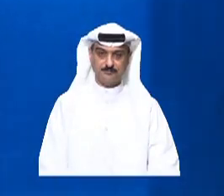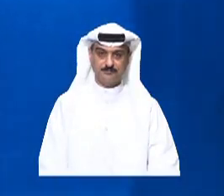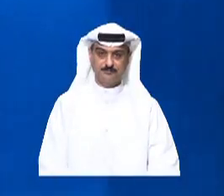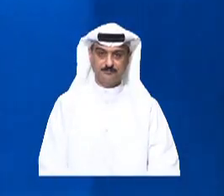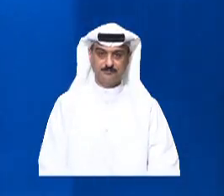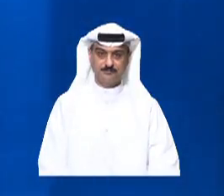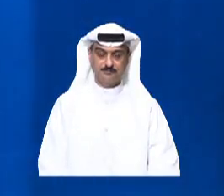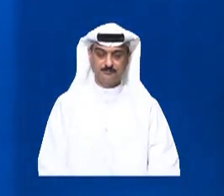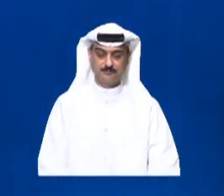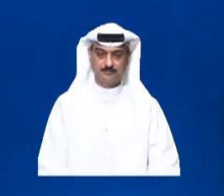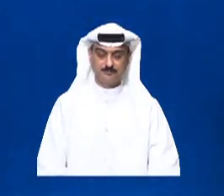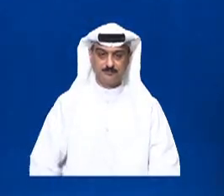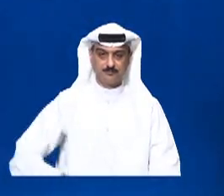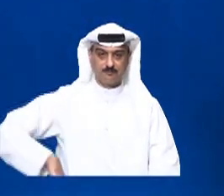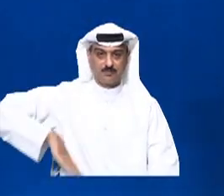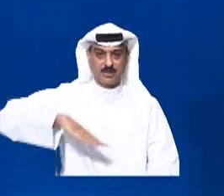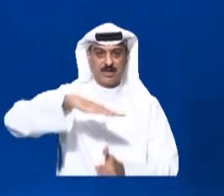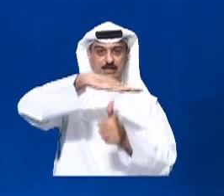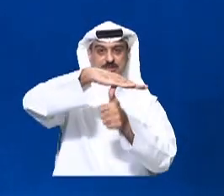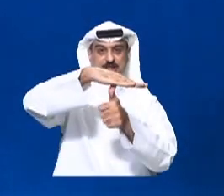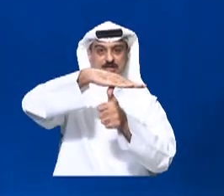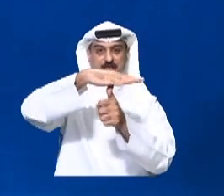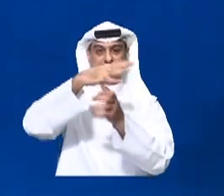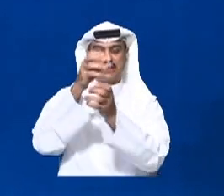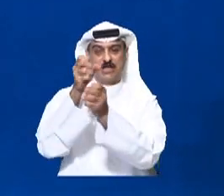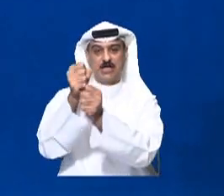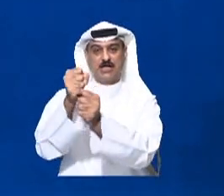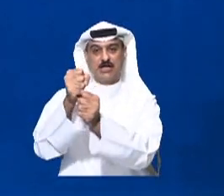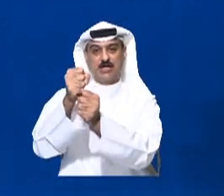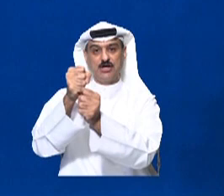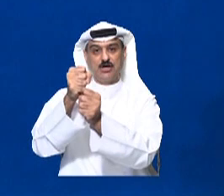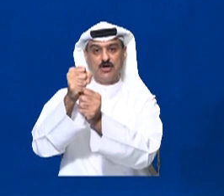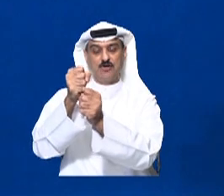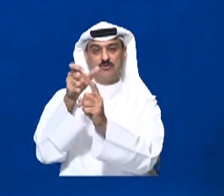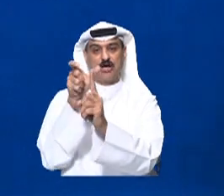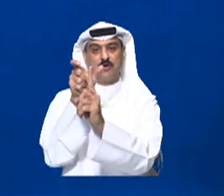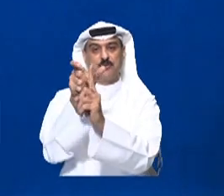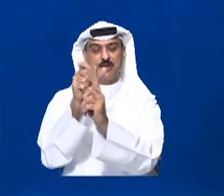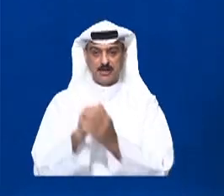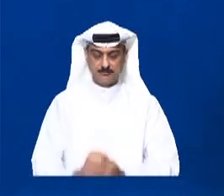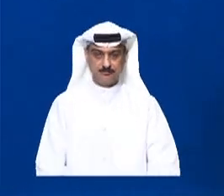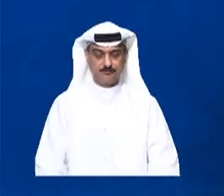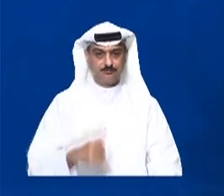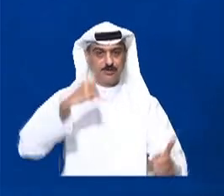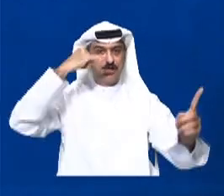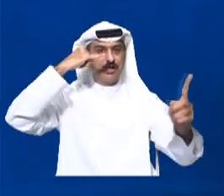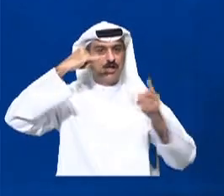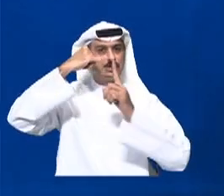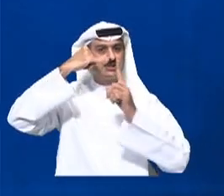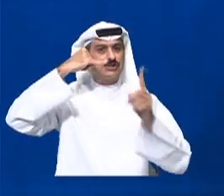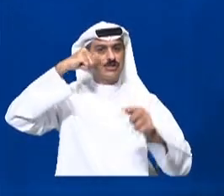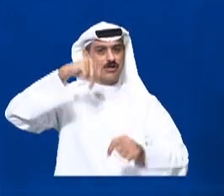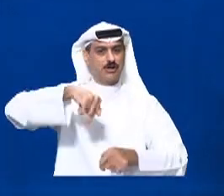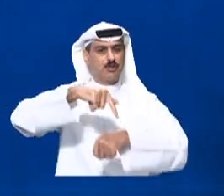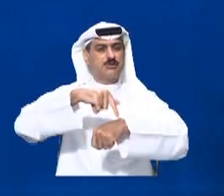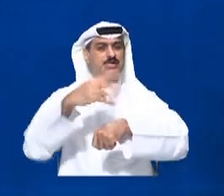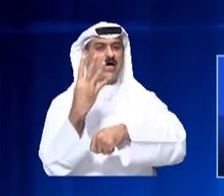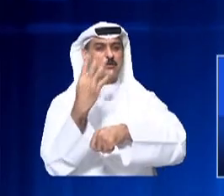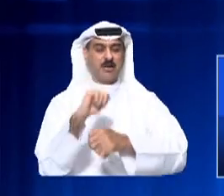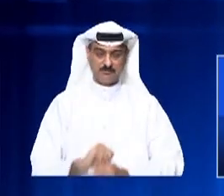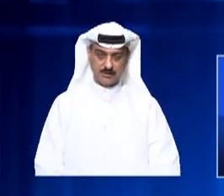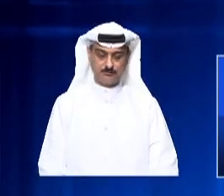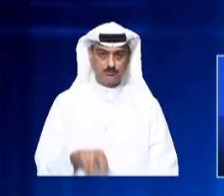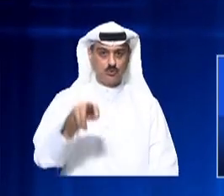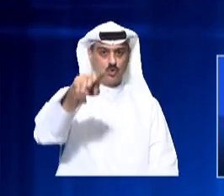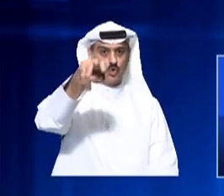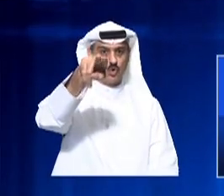تلقى حضرة صاحب السمو أمير البلاد الشيخ نواف الأحمد الجابر الصباح حفظه الله ورعاه اتصالا هاتفيا عصر اليوم من أخيه